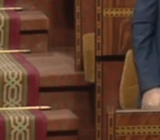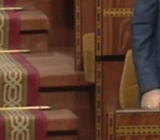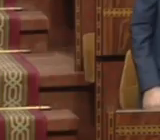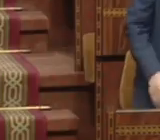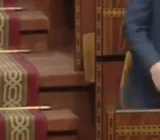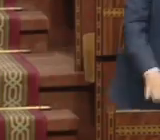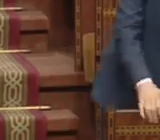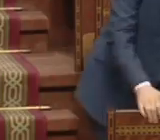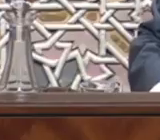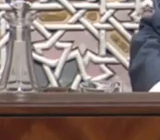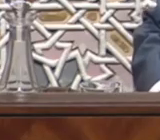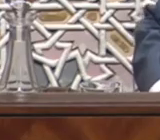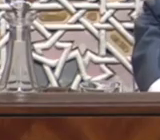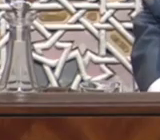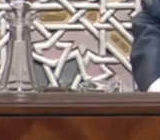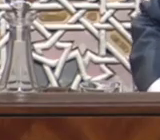الرئيس على حدة شكرا